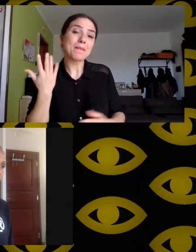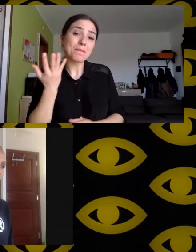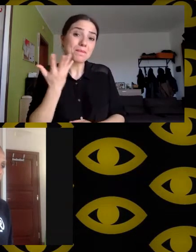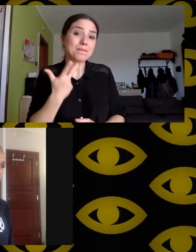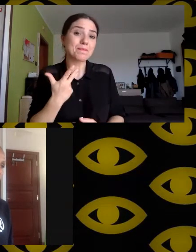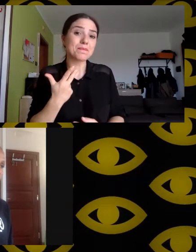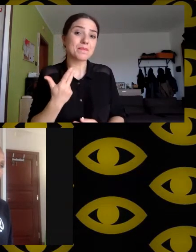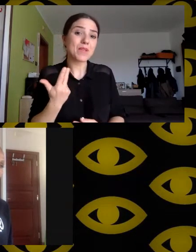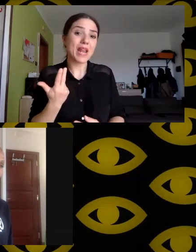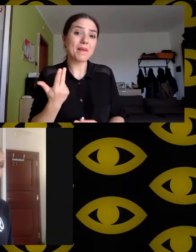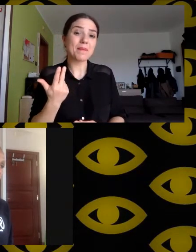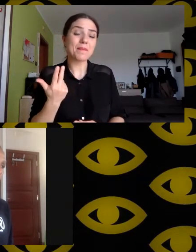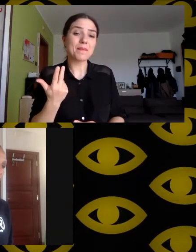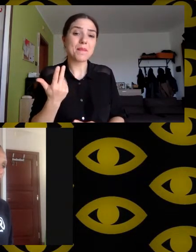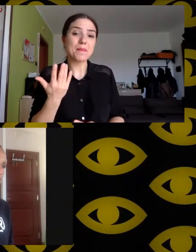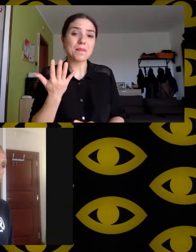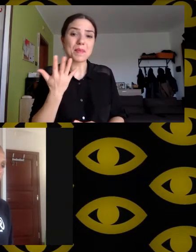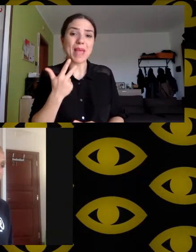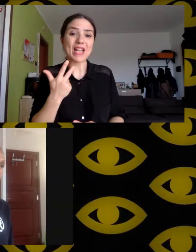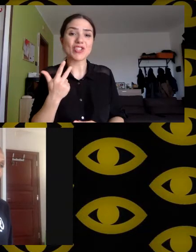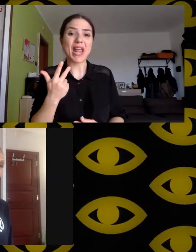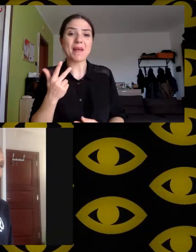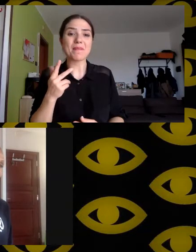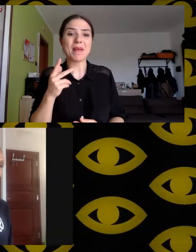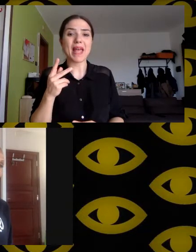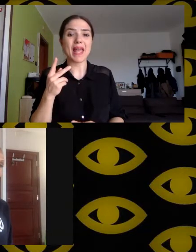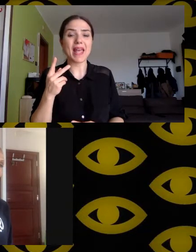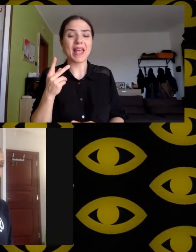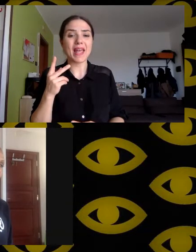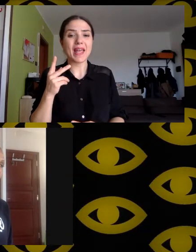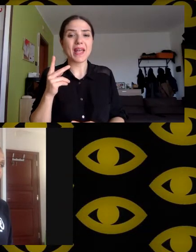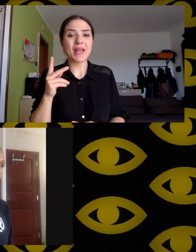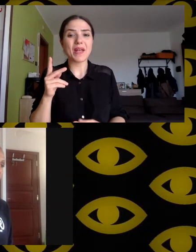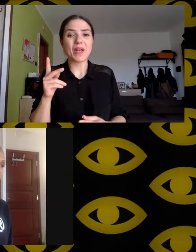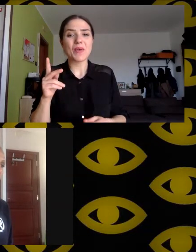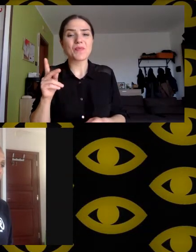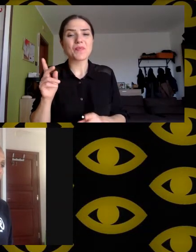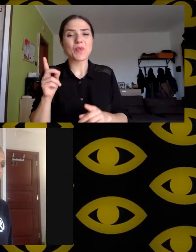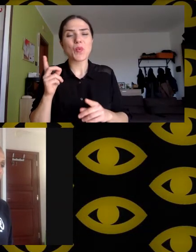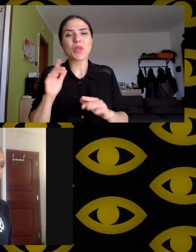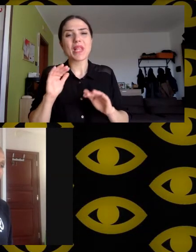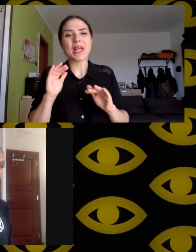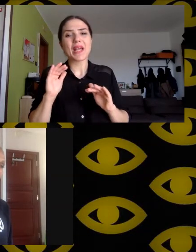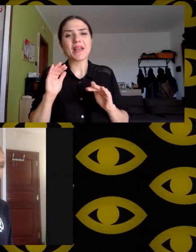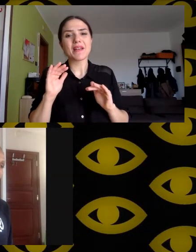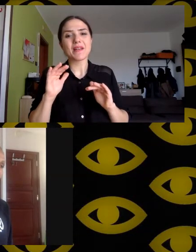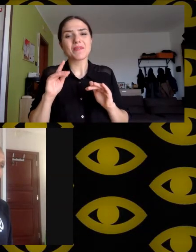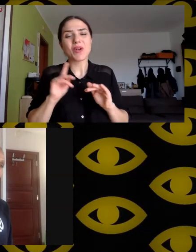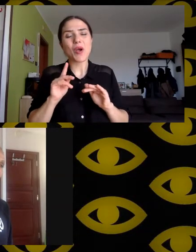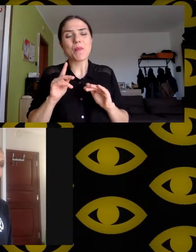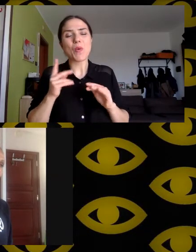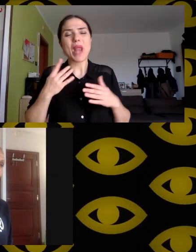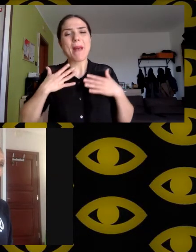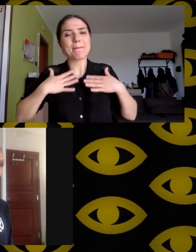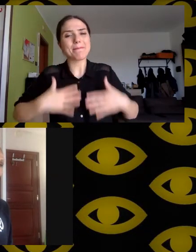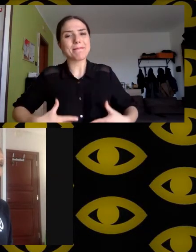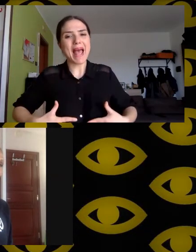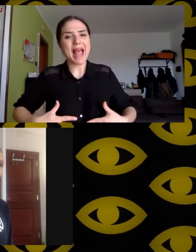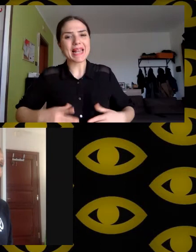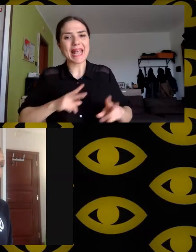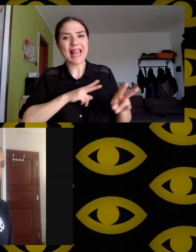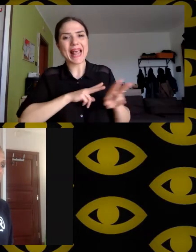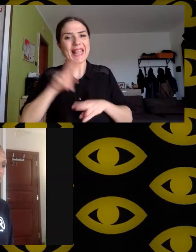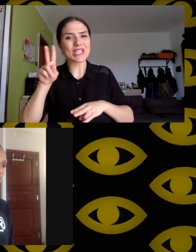si portassero, no, a visualizzare una sorta di maglia della nazionale che indossiamo tutte